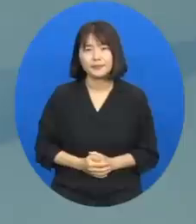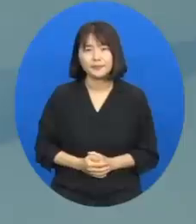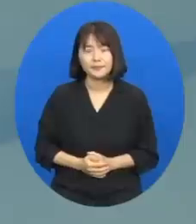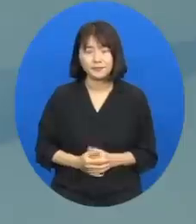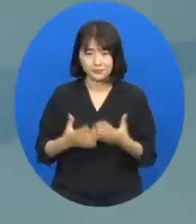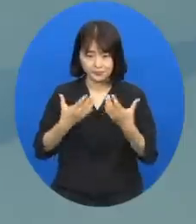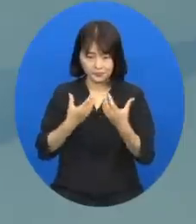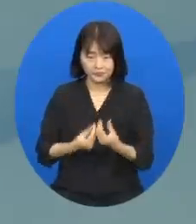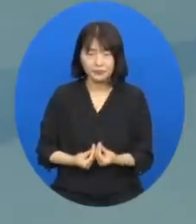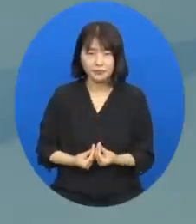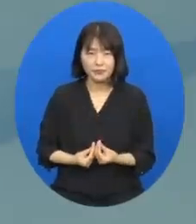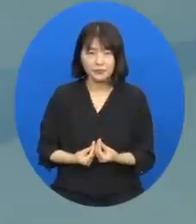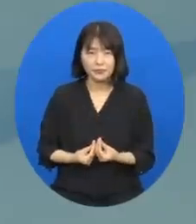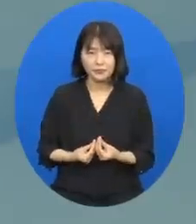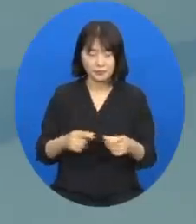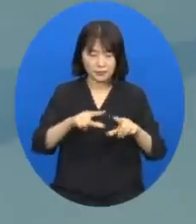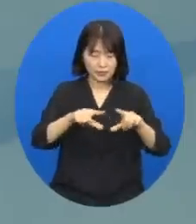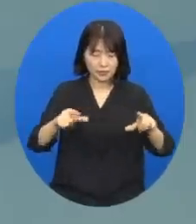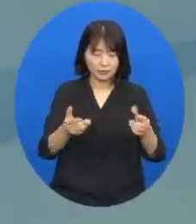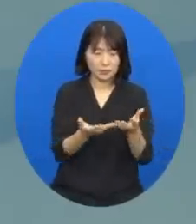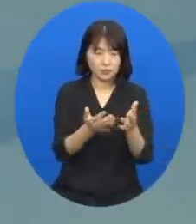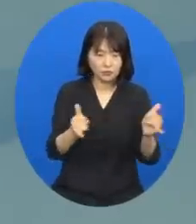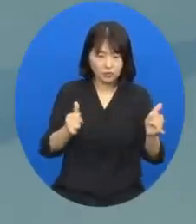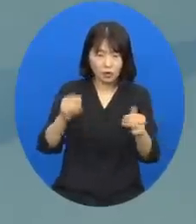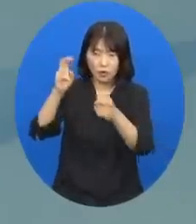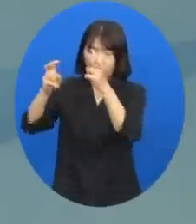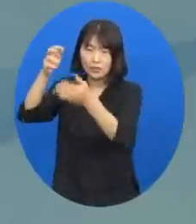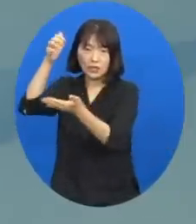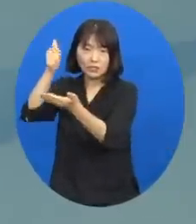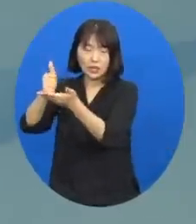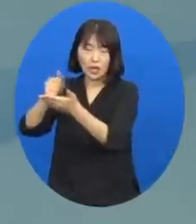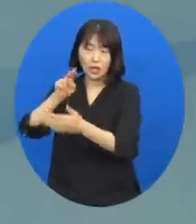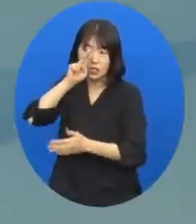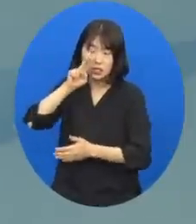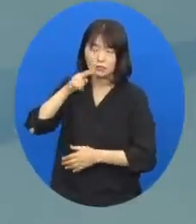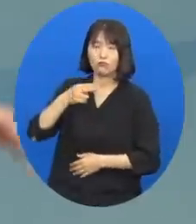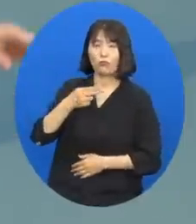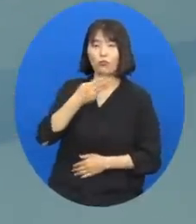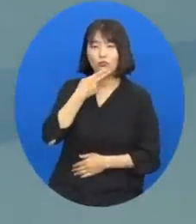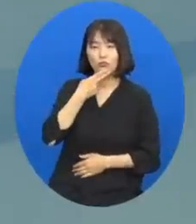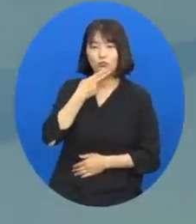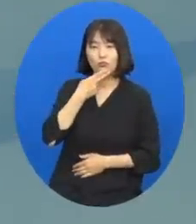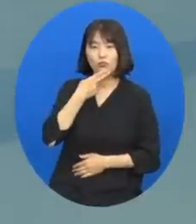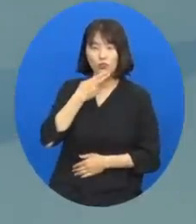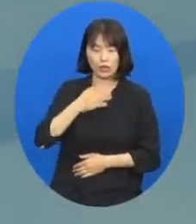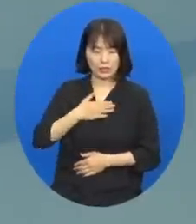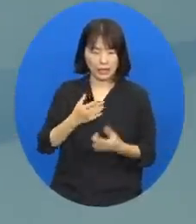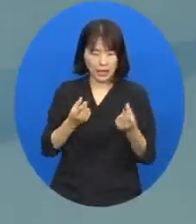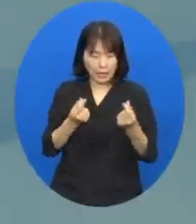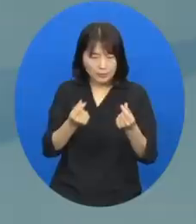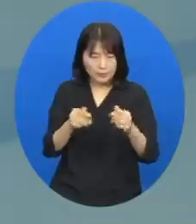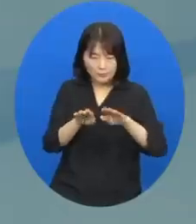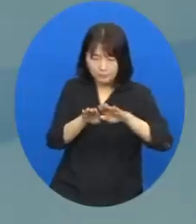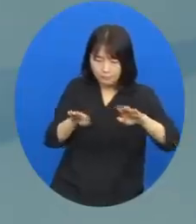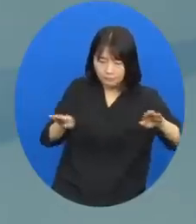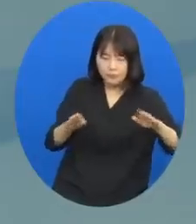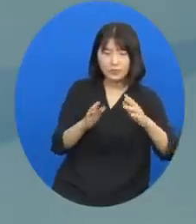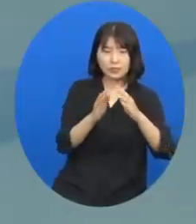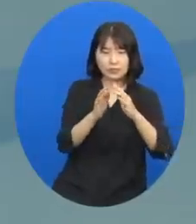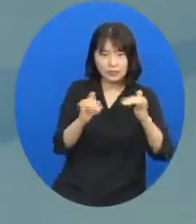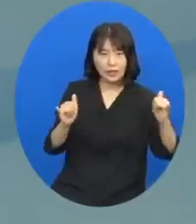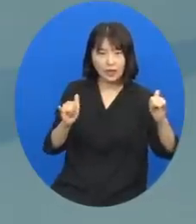예를 들어 서평 사원은 회사의 사장을 시기하지 않습니다 병 사원은 나와 비슷한 위치에 있는 사람이